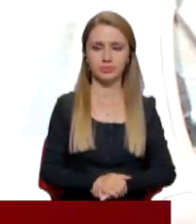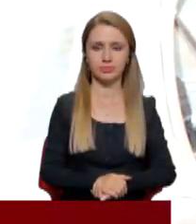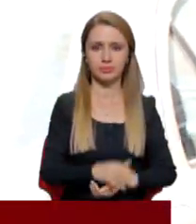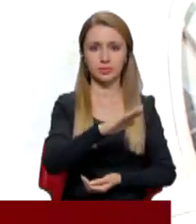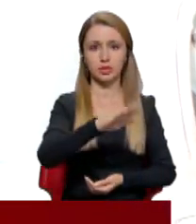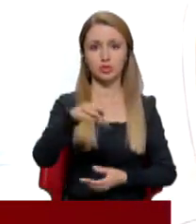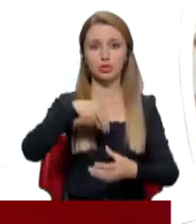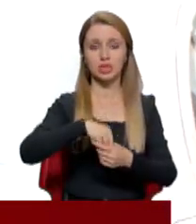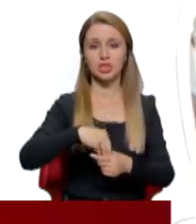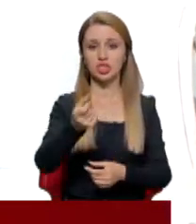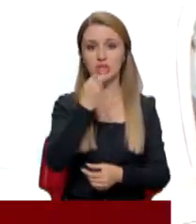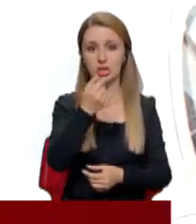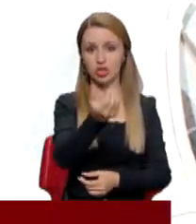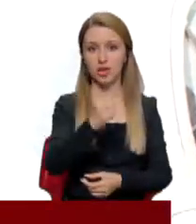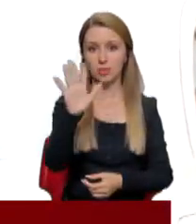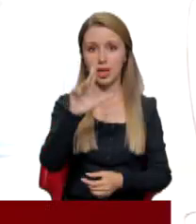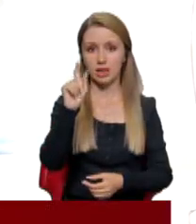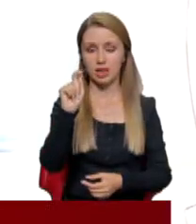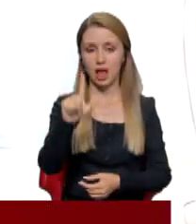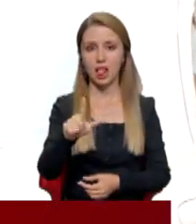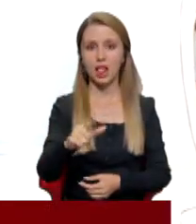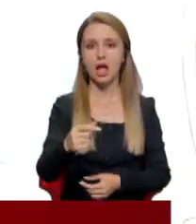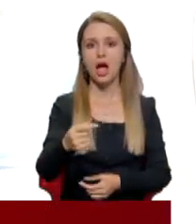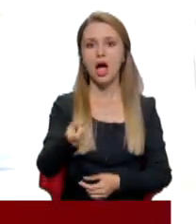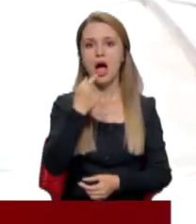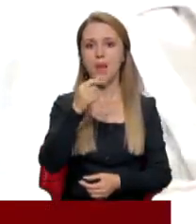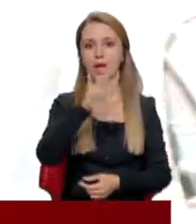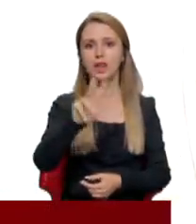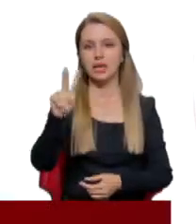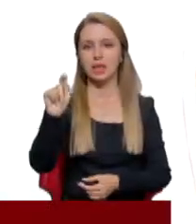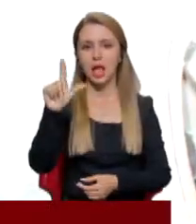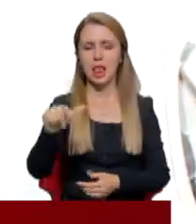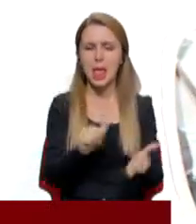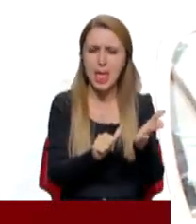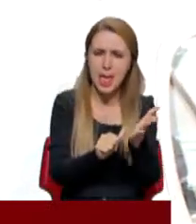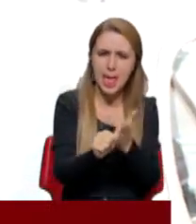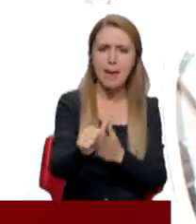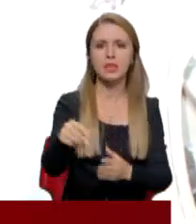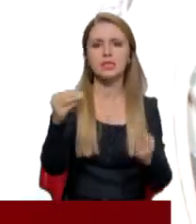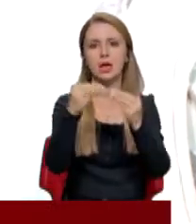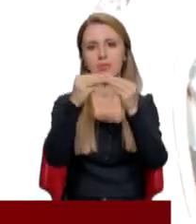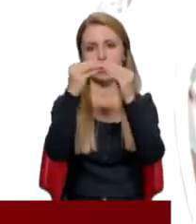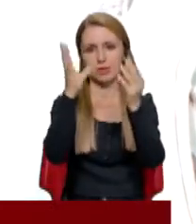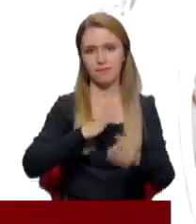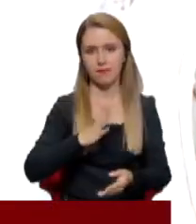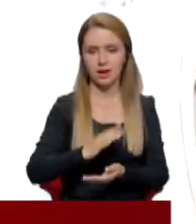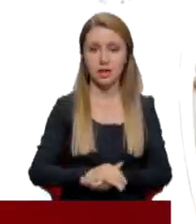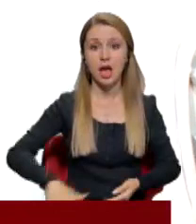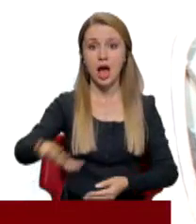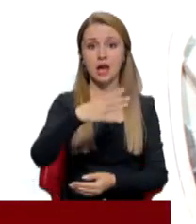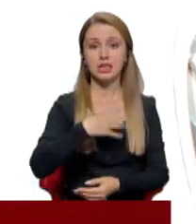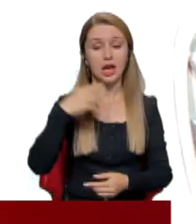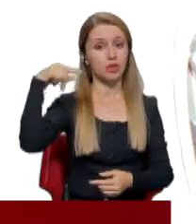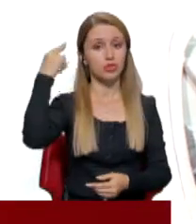Çocuk için ilaç aldım. 50 lira. Bir tane ağrı kesici aldım 52 lira. İğneden ipliğe kadar her şeye zam gelmiş durumda. Yani herkes